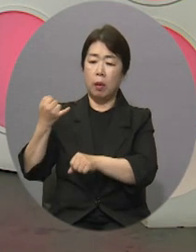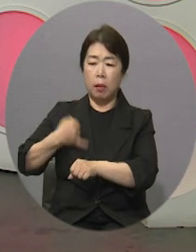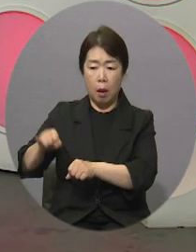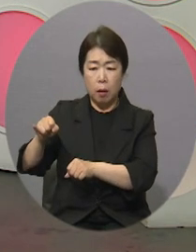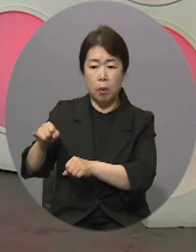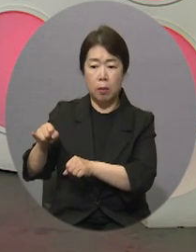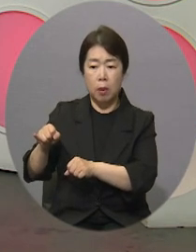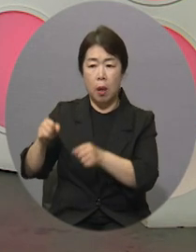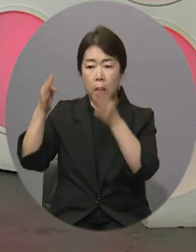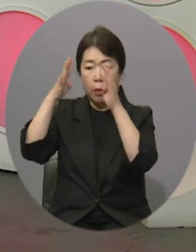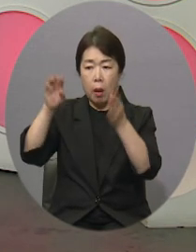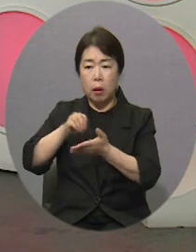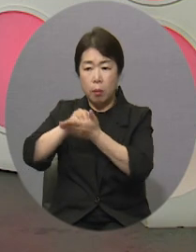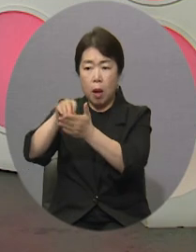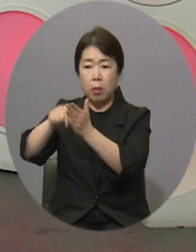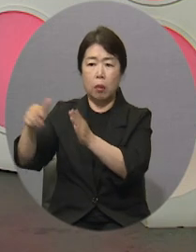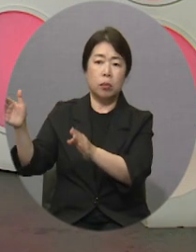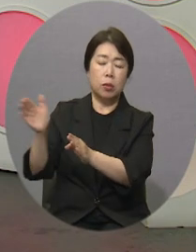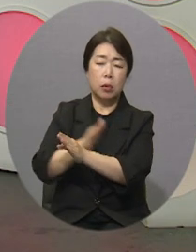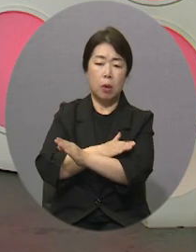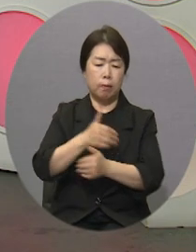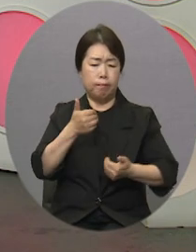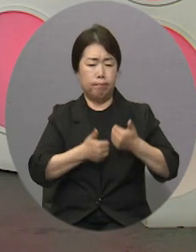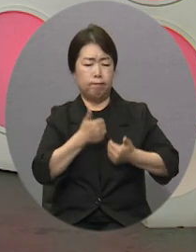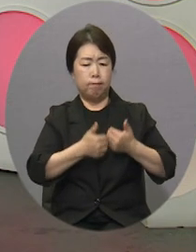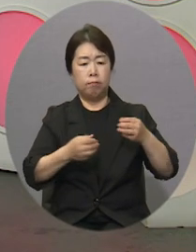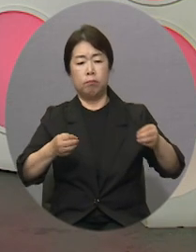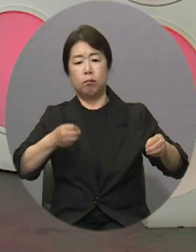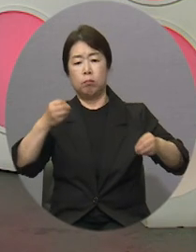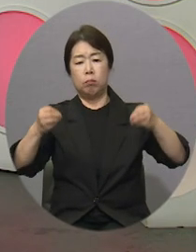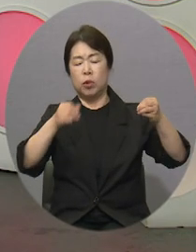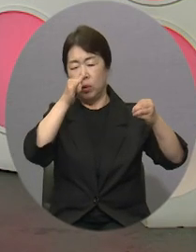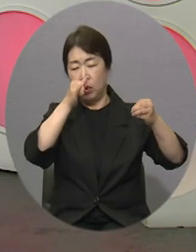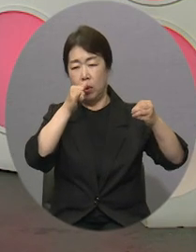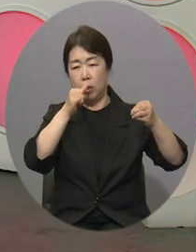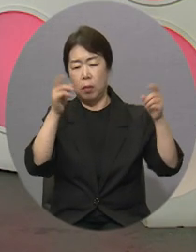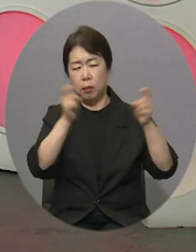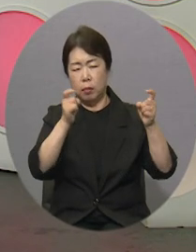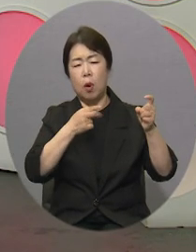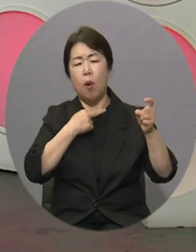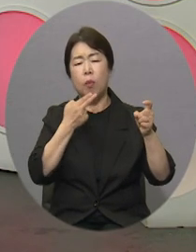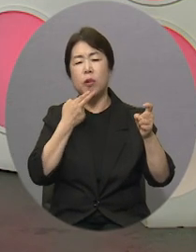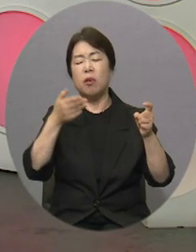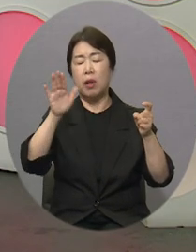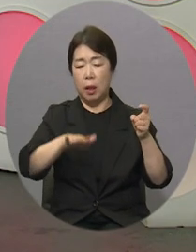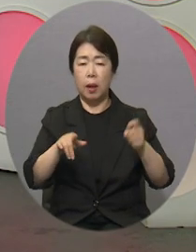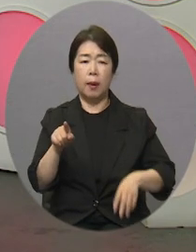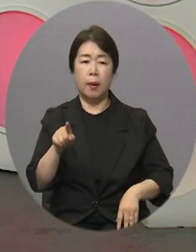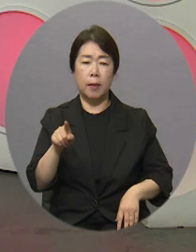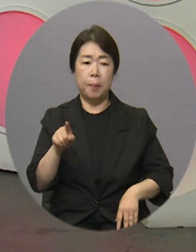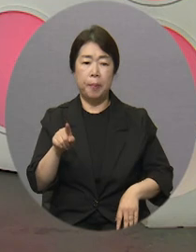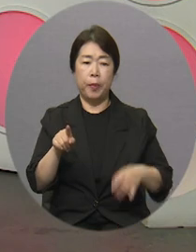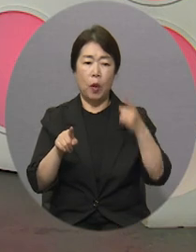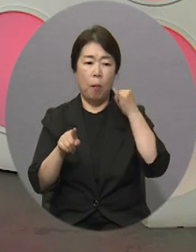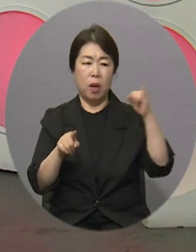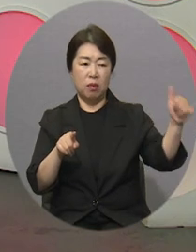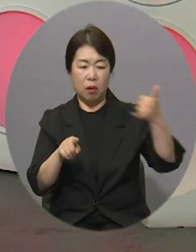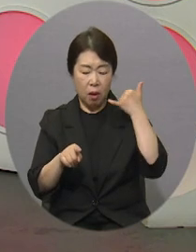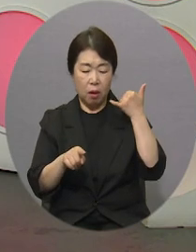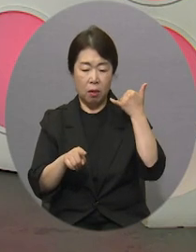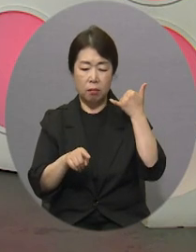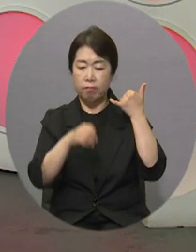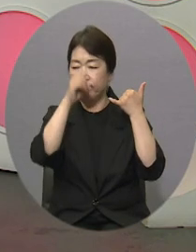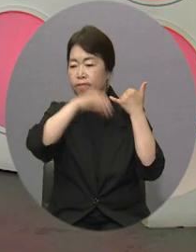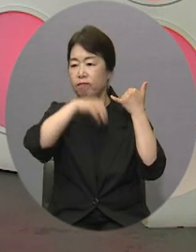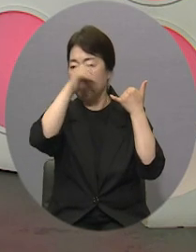엄마와 서먹해졌습니다. 특별히 다툰 것은 아니었지만 한데 엄마 전화가 반갑지 않았습니다.